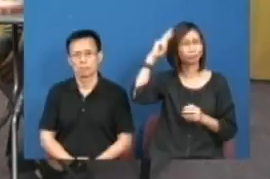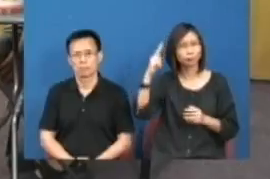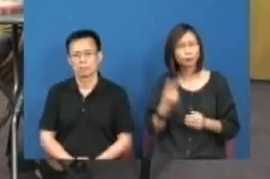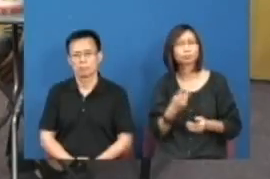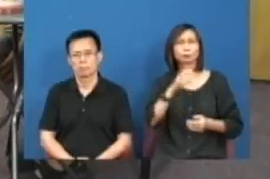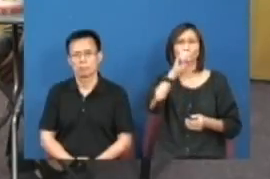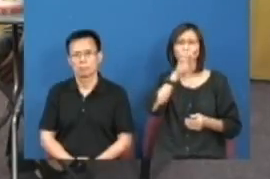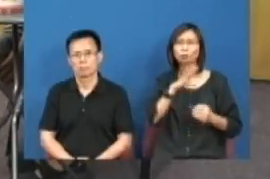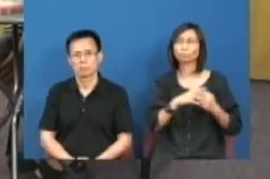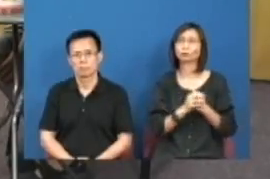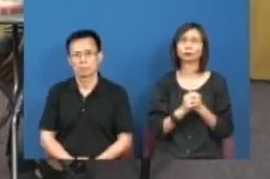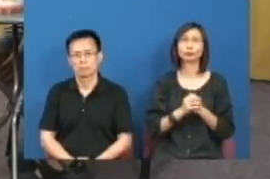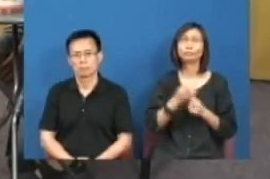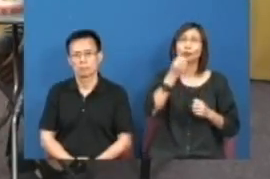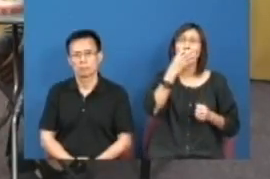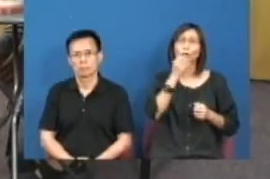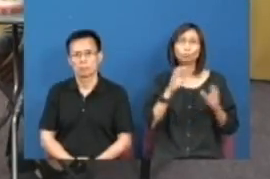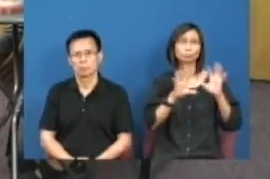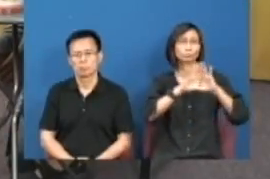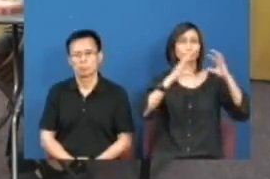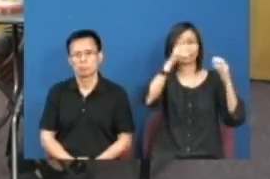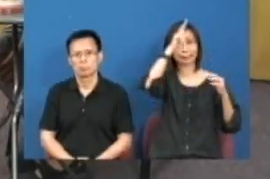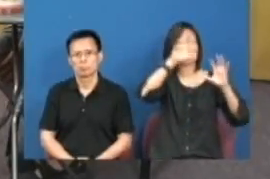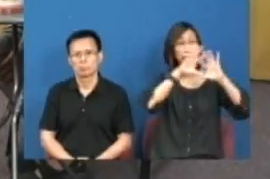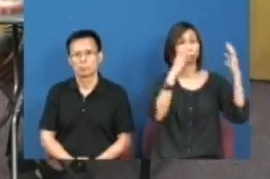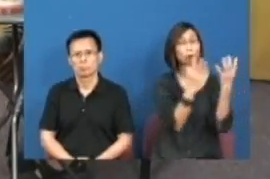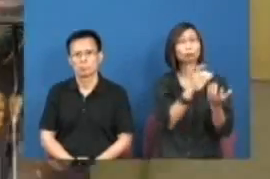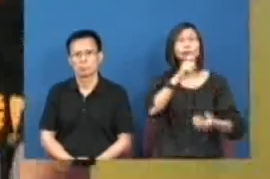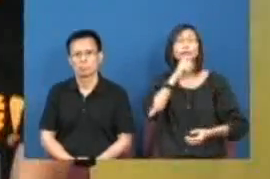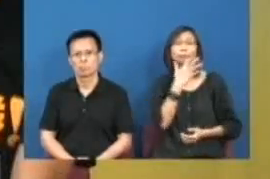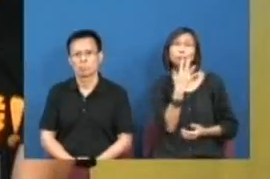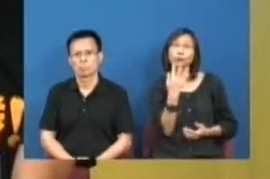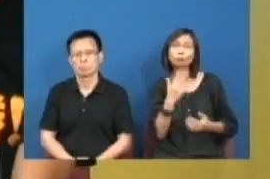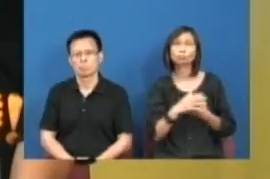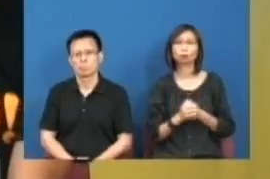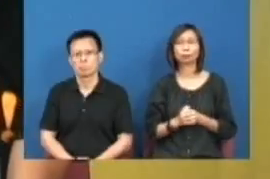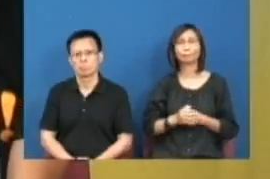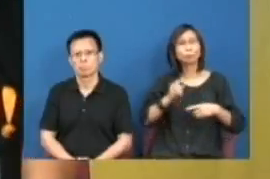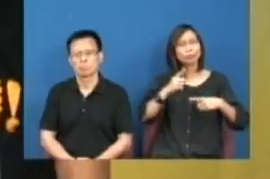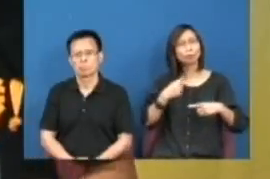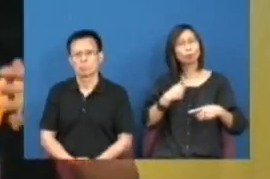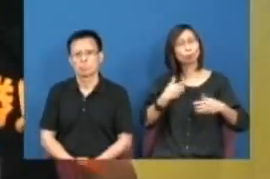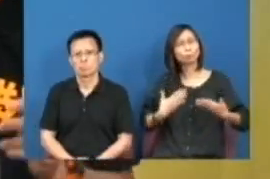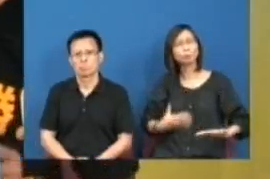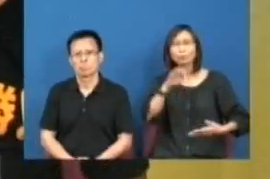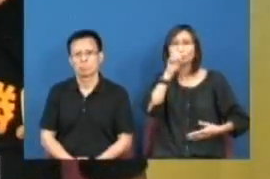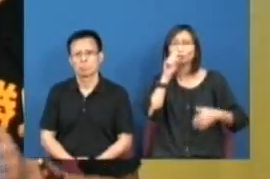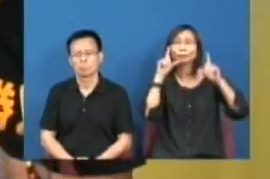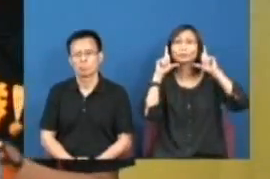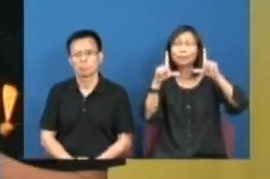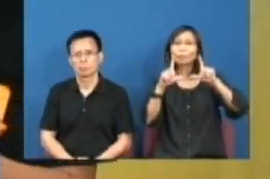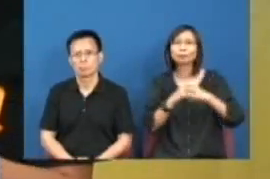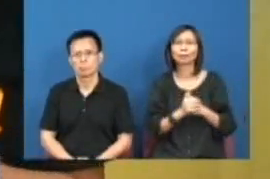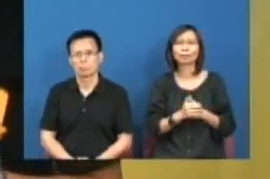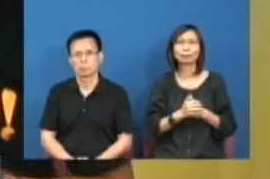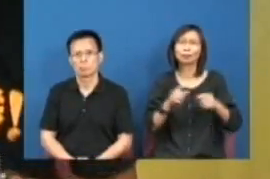翻，就係喂，究竟而家香港有幾個政黨啊，有幾個政權啊？其實 可能今日我答嘅嗰個數目同可能幾個月之